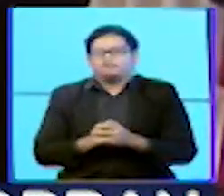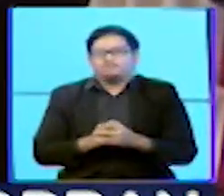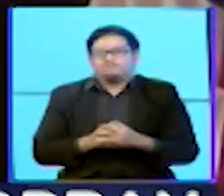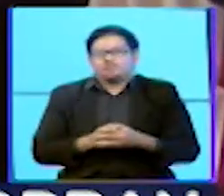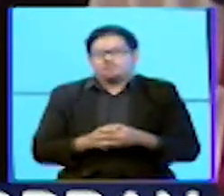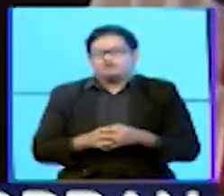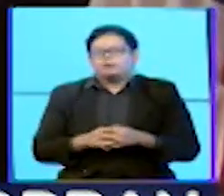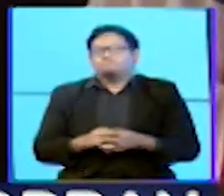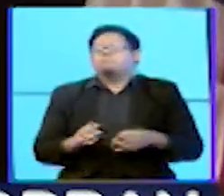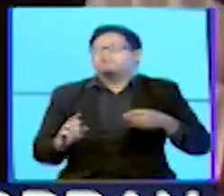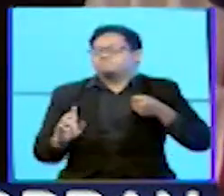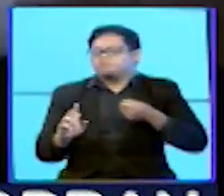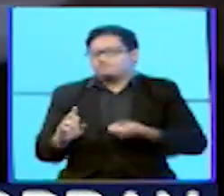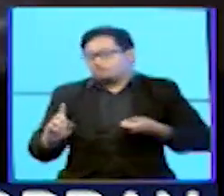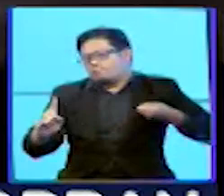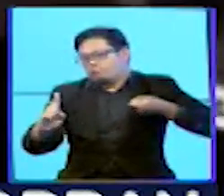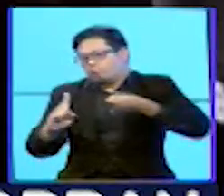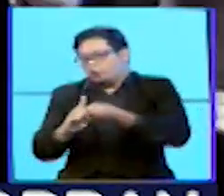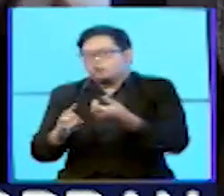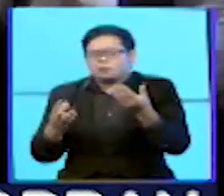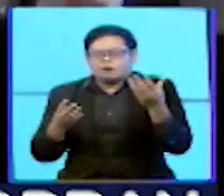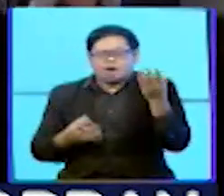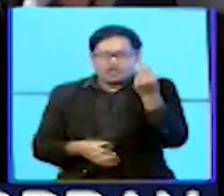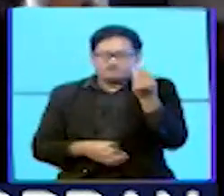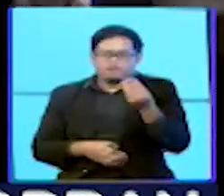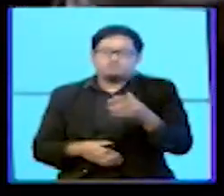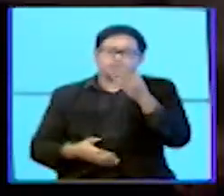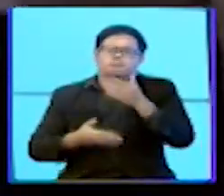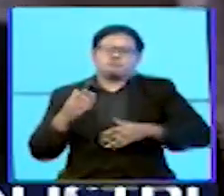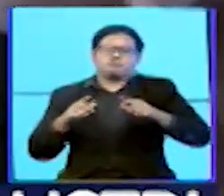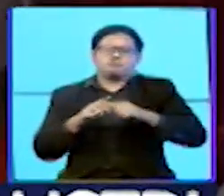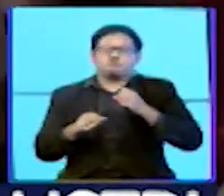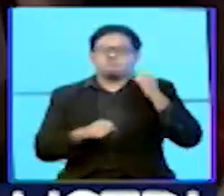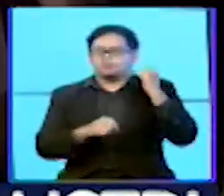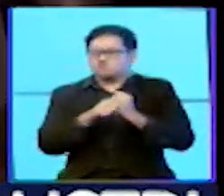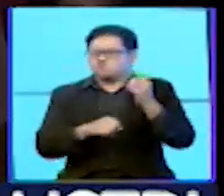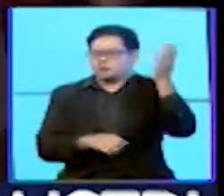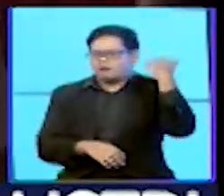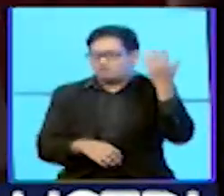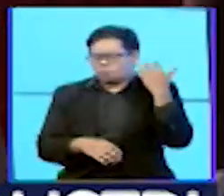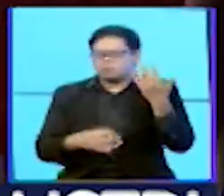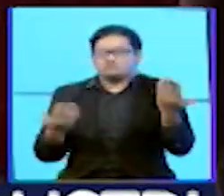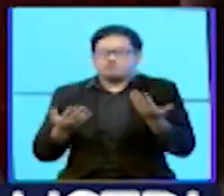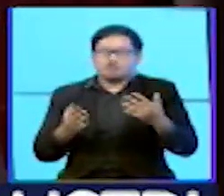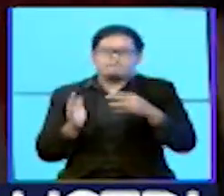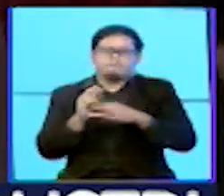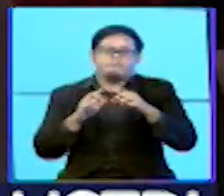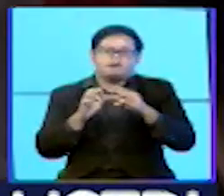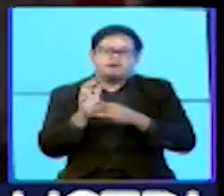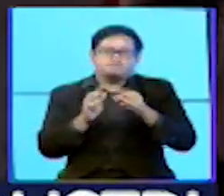Pembunuhan HS oleh istrinya RK terjadi pertengahan Agustus lalu di Jalan Bangka, Mampang Prapatan, Jakarta Selatan.